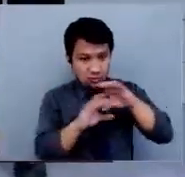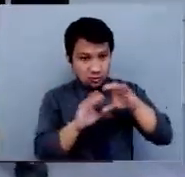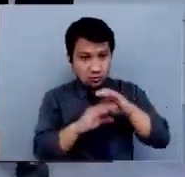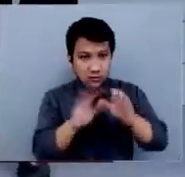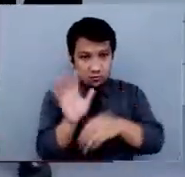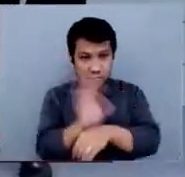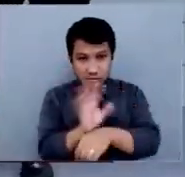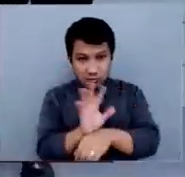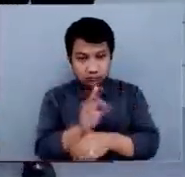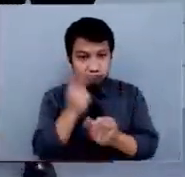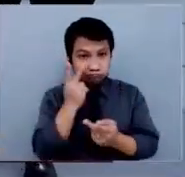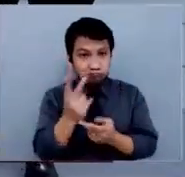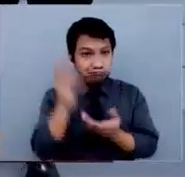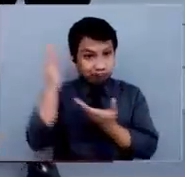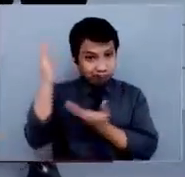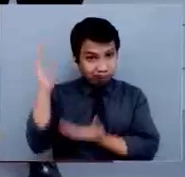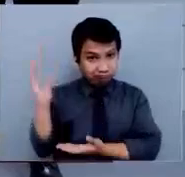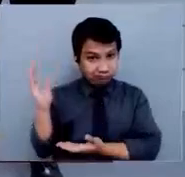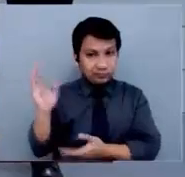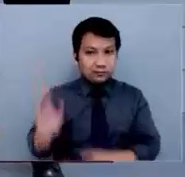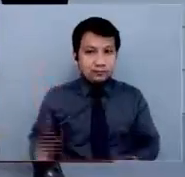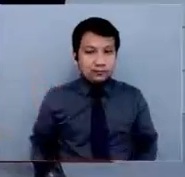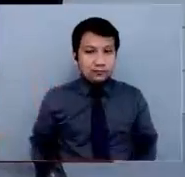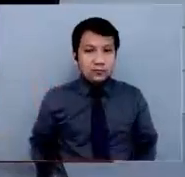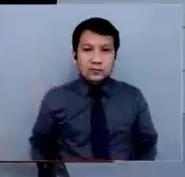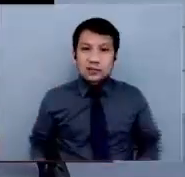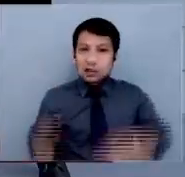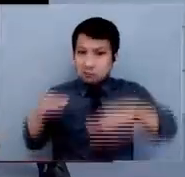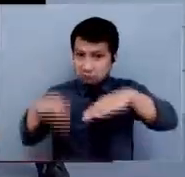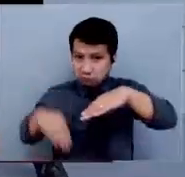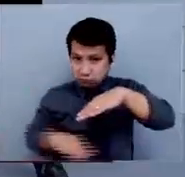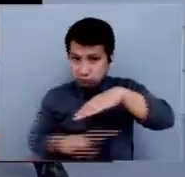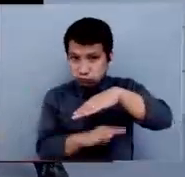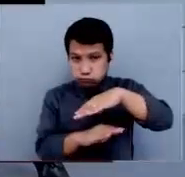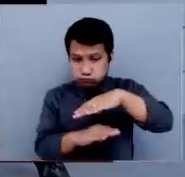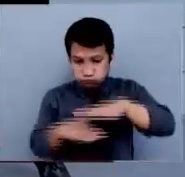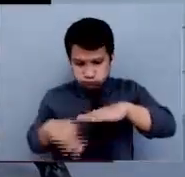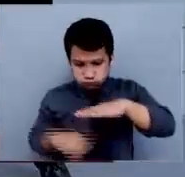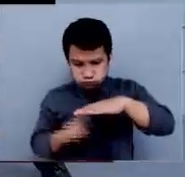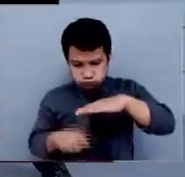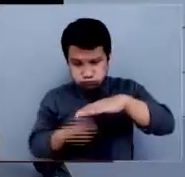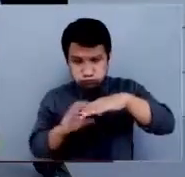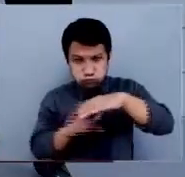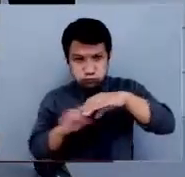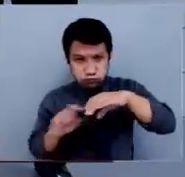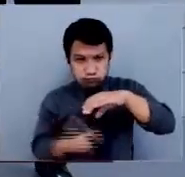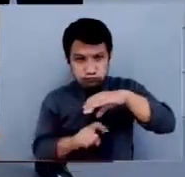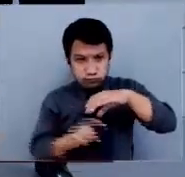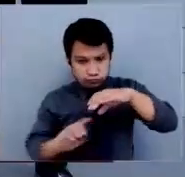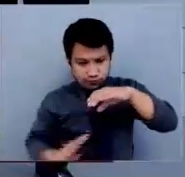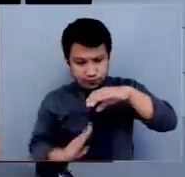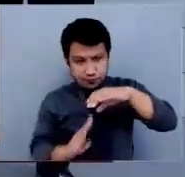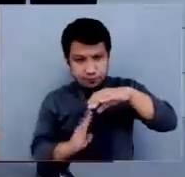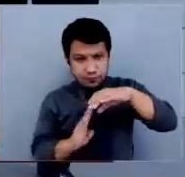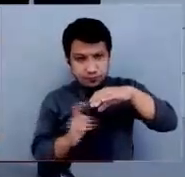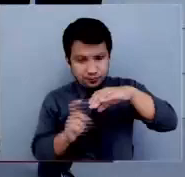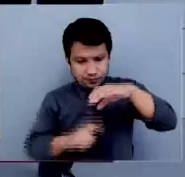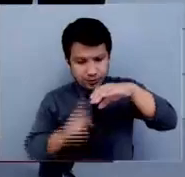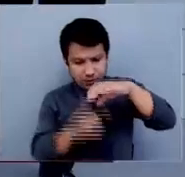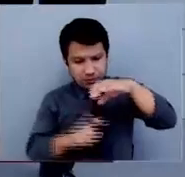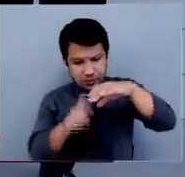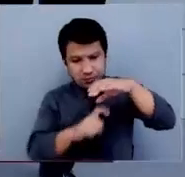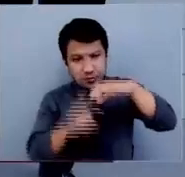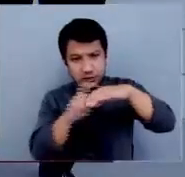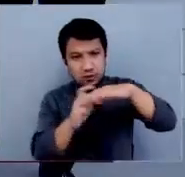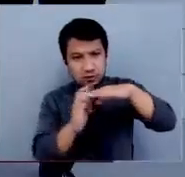po. Ito yung may malalim na mga tunnel kung saan huhukayin at iaakyat mo sa itaas ang mga mineral